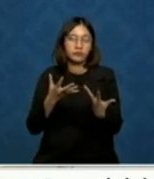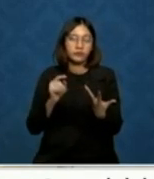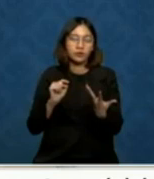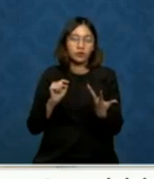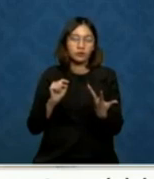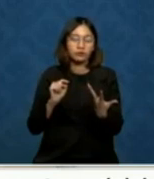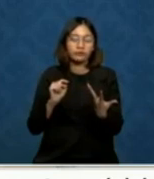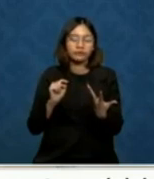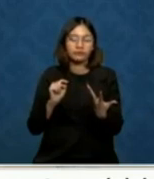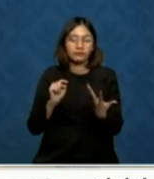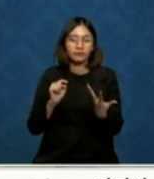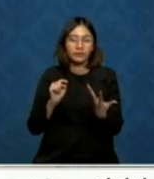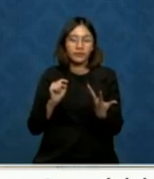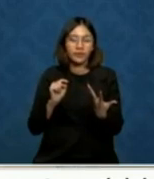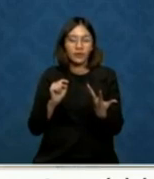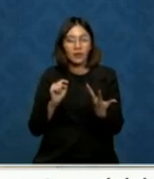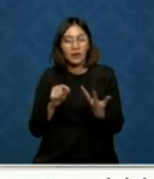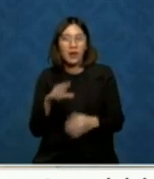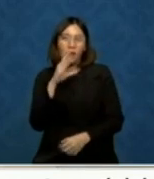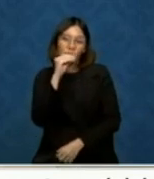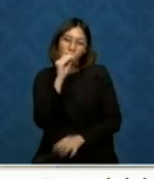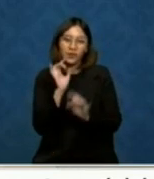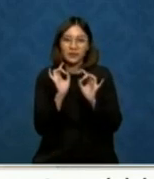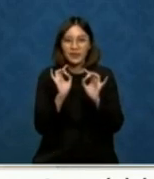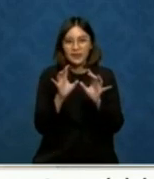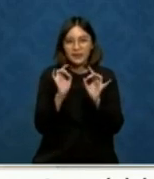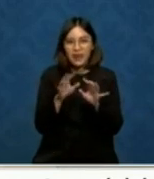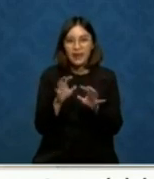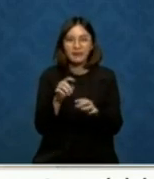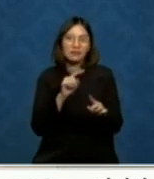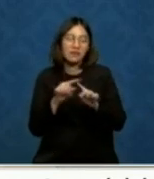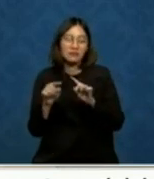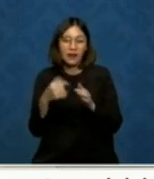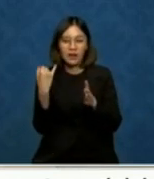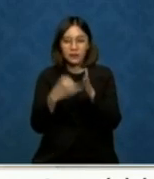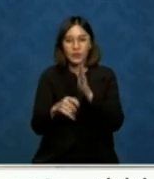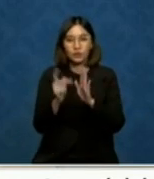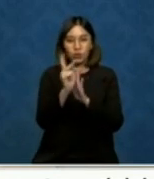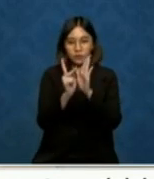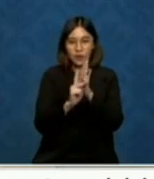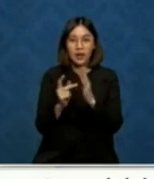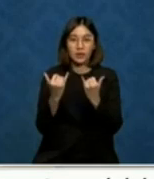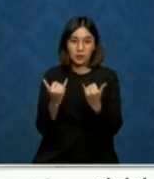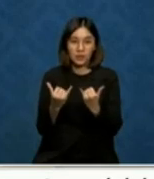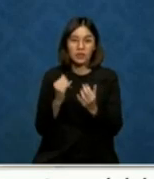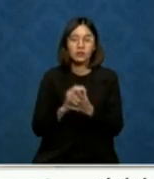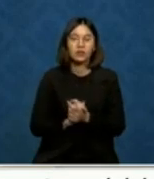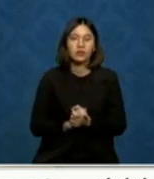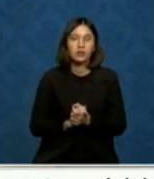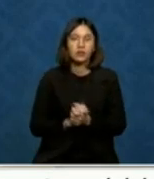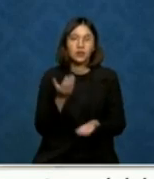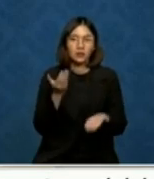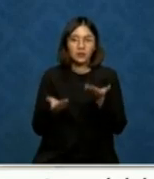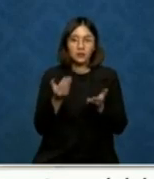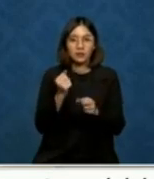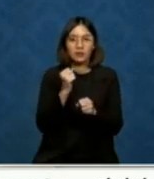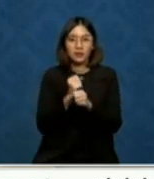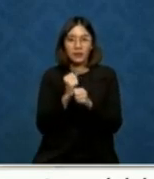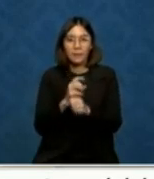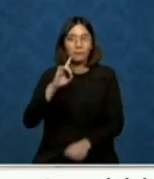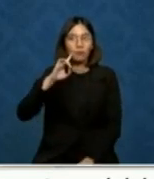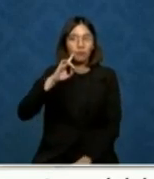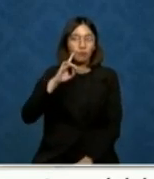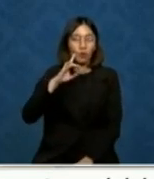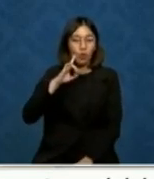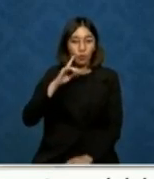ศไม่ว่าจะเป็นเรื่องของการคุกคามทางเพศที่เราจะบัญญัติให้มีความผิดทางกฎหมายในวันนี้นะครับรวมทั้งการกระทำอนาจาร